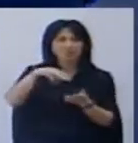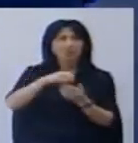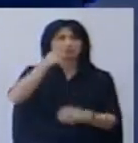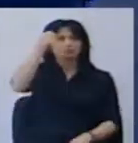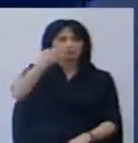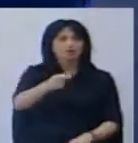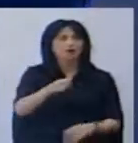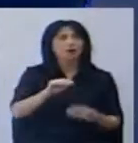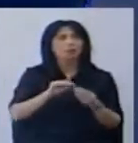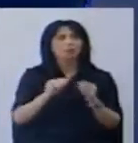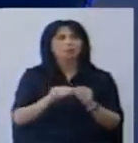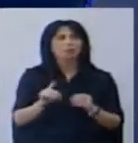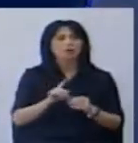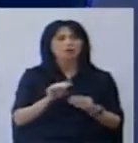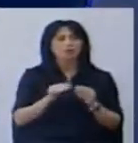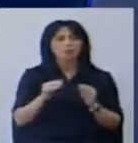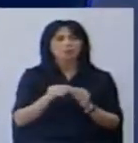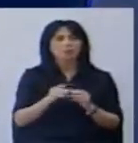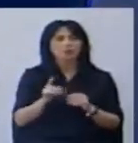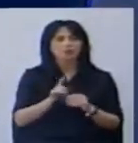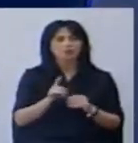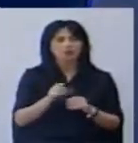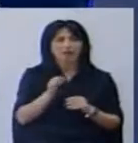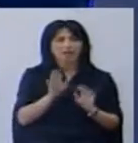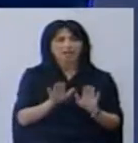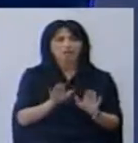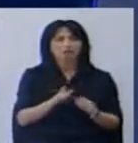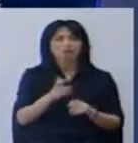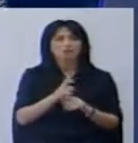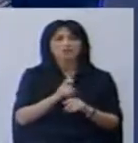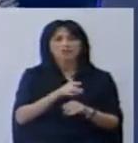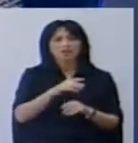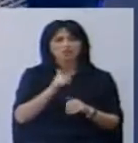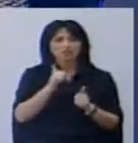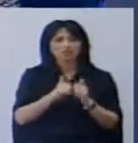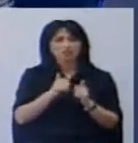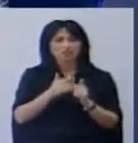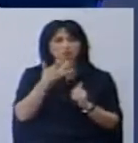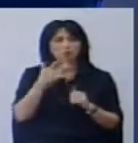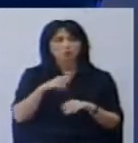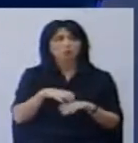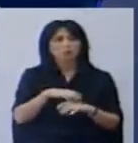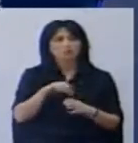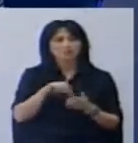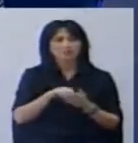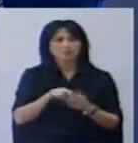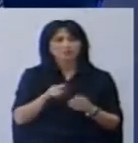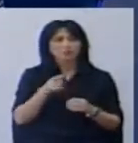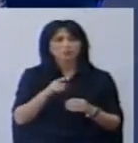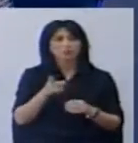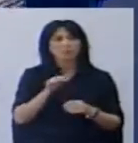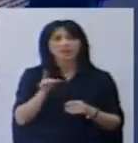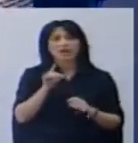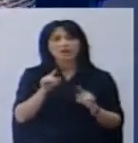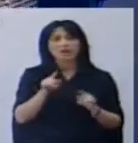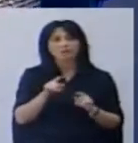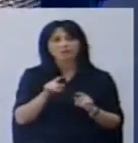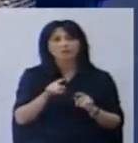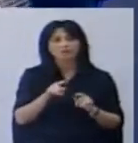სხვა არის პრობლემა, იცით რა არის პრობლემა? Რომ რეგიონში ძალიან ხშირად, ეხა მეც პოლიტიკურ პარტიას წარმოვადგენ ამ ცუთას, მაგრამ